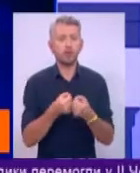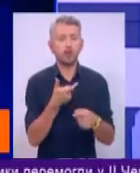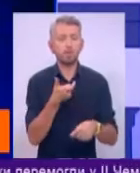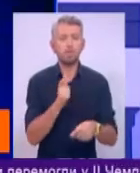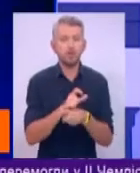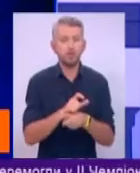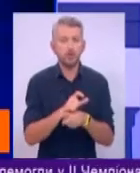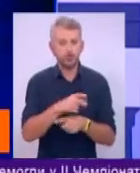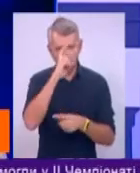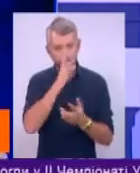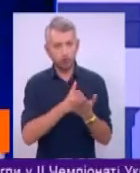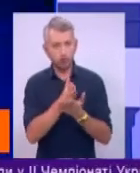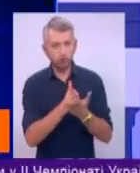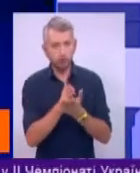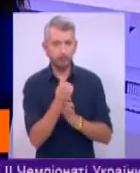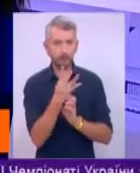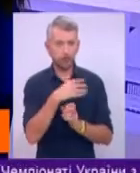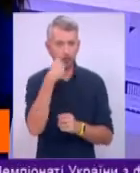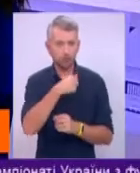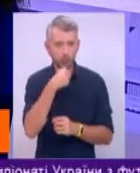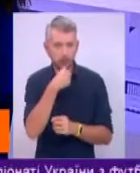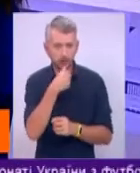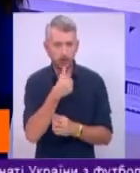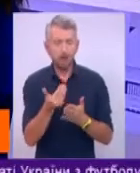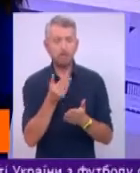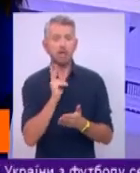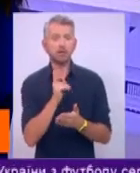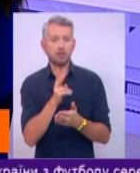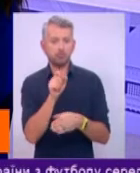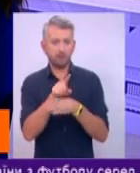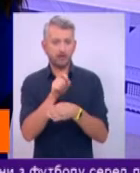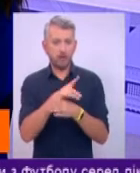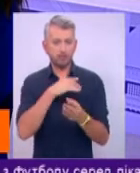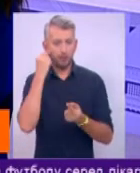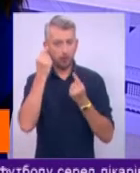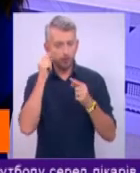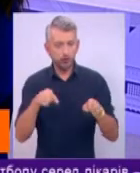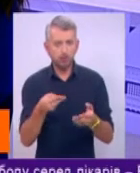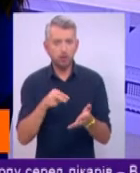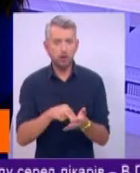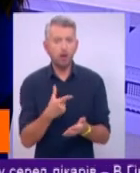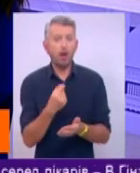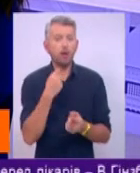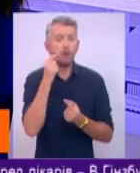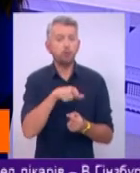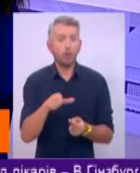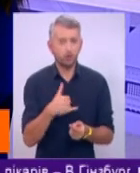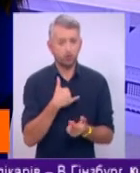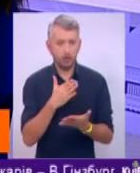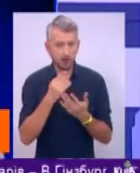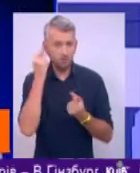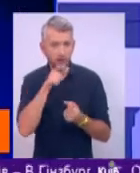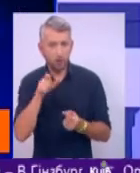державних службовців в 2014 році, да? Перед ким поставили завдання психологічної реабілітації. А де в нас психологи? В нас же є